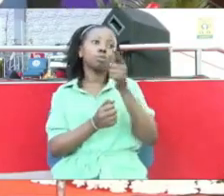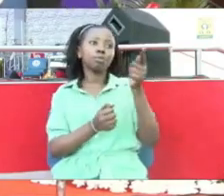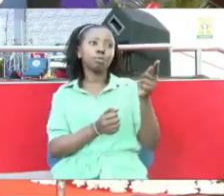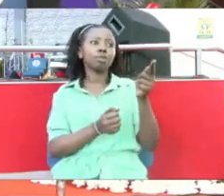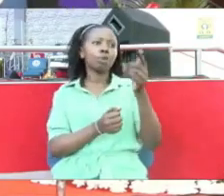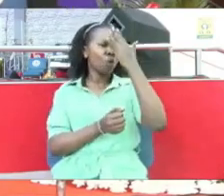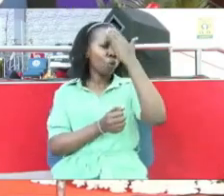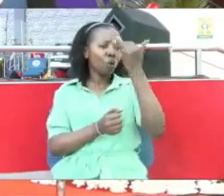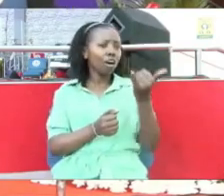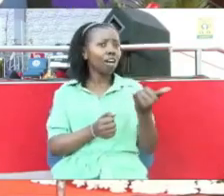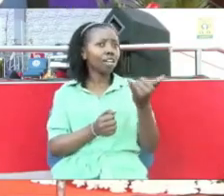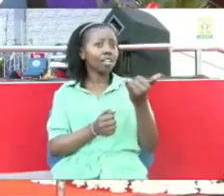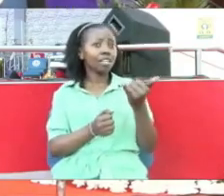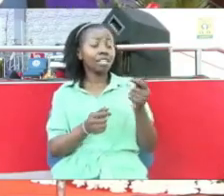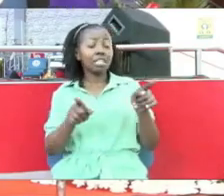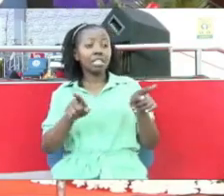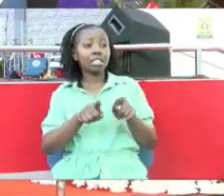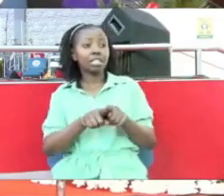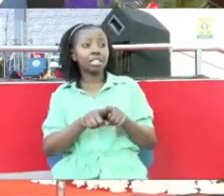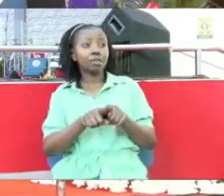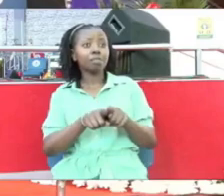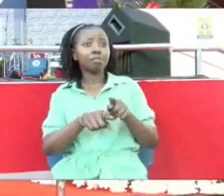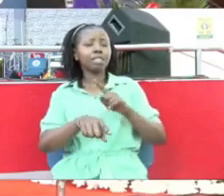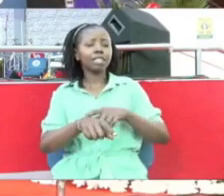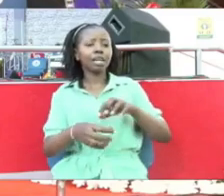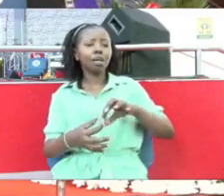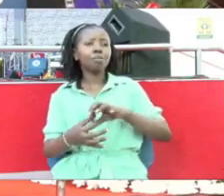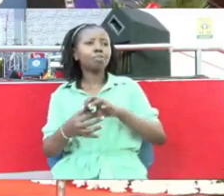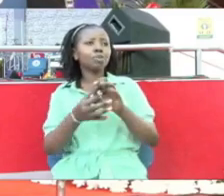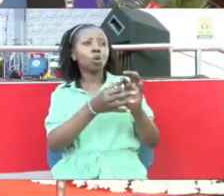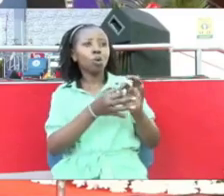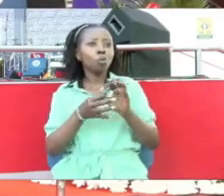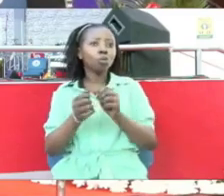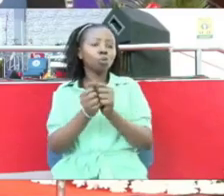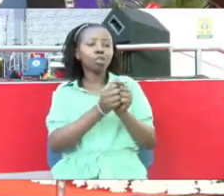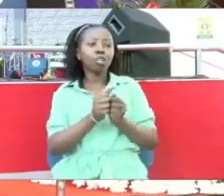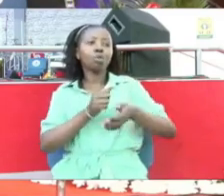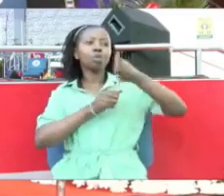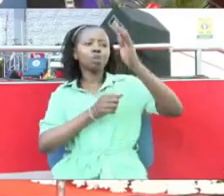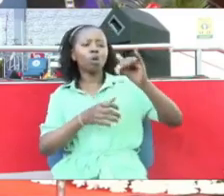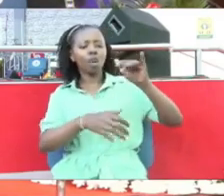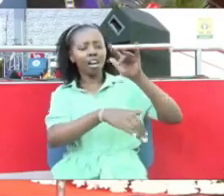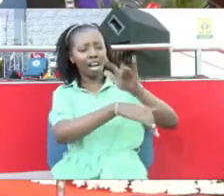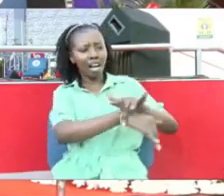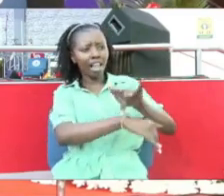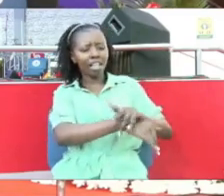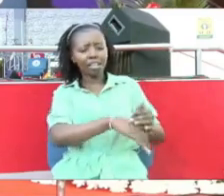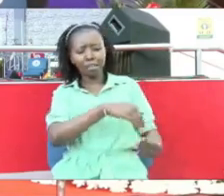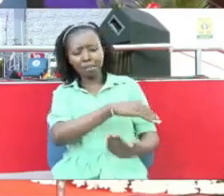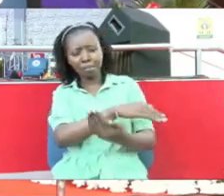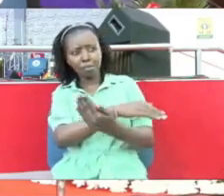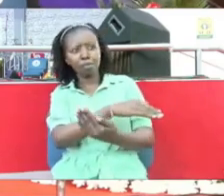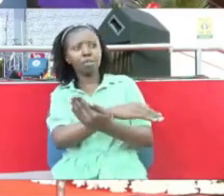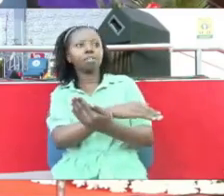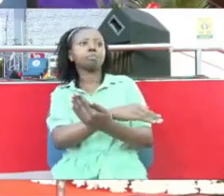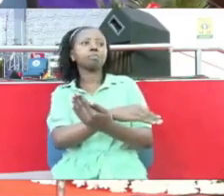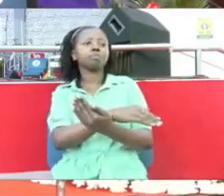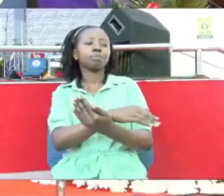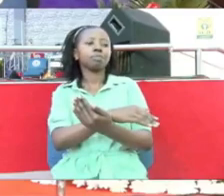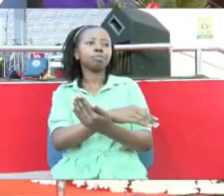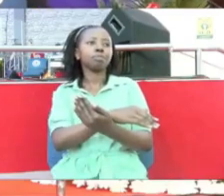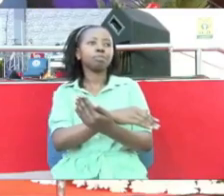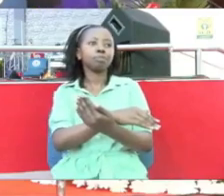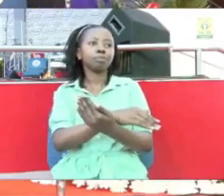Why? Because as you commune with him early in the morning. Kwa nini? Na ni kwa sababu anajua ya kwamba ukiwa na ushirika na